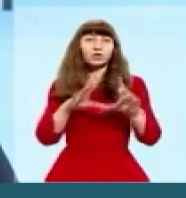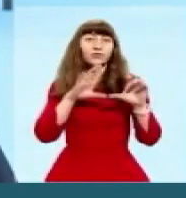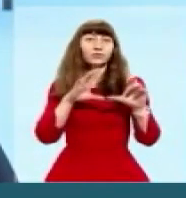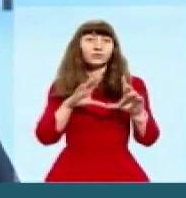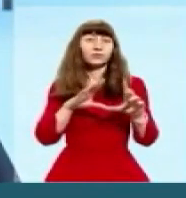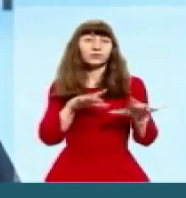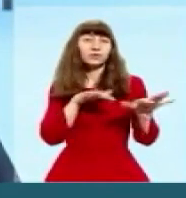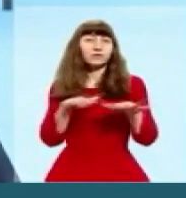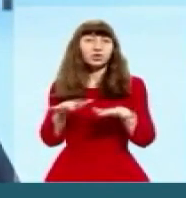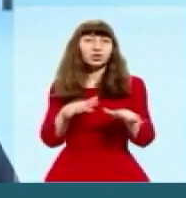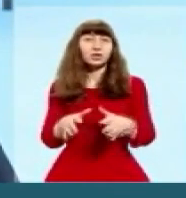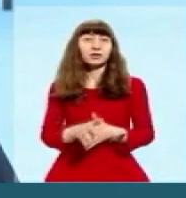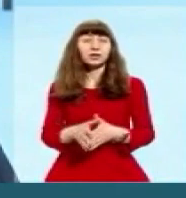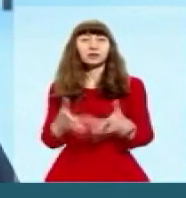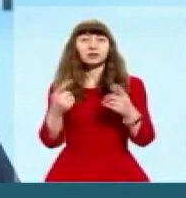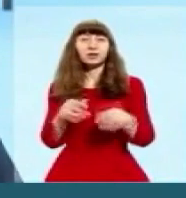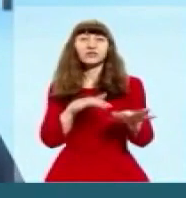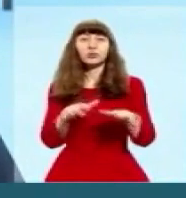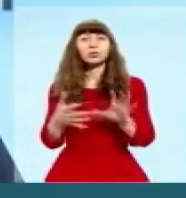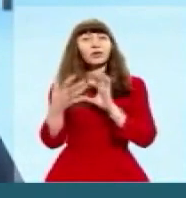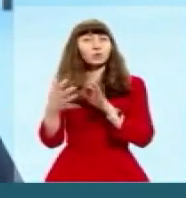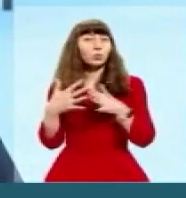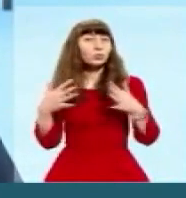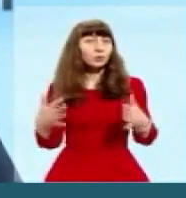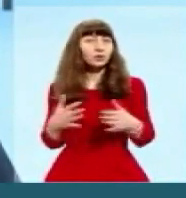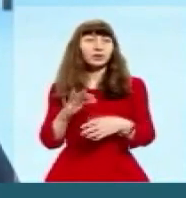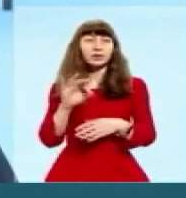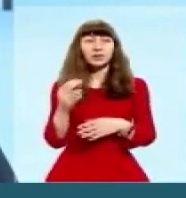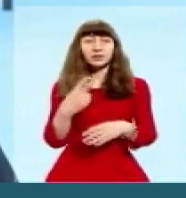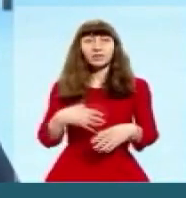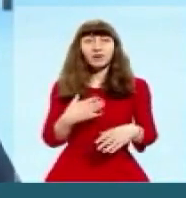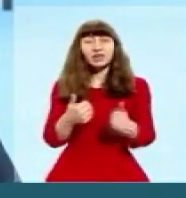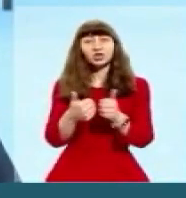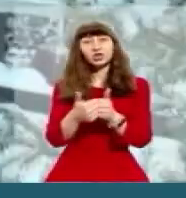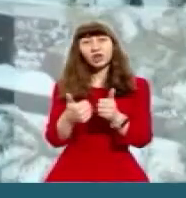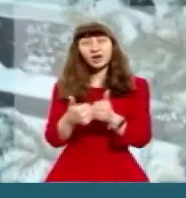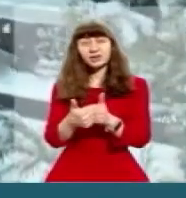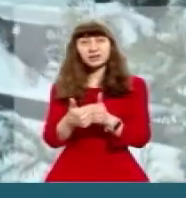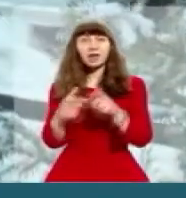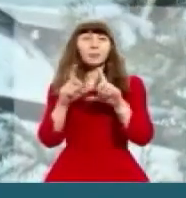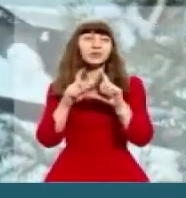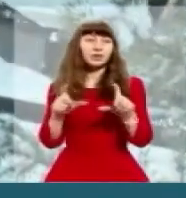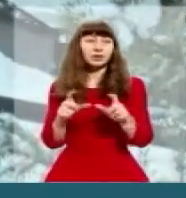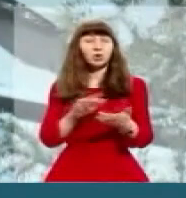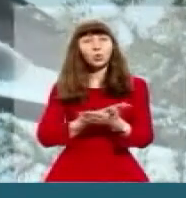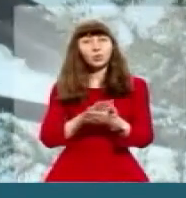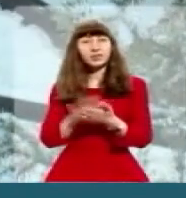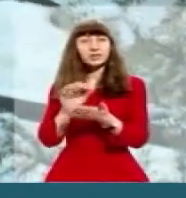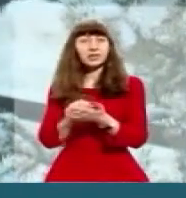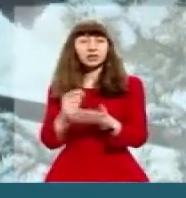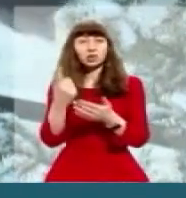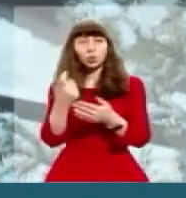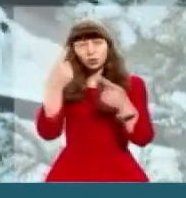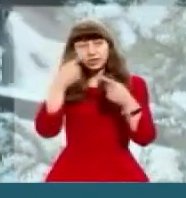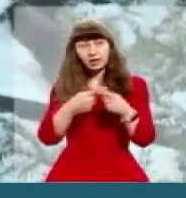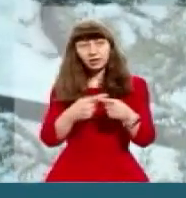предназначены для маршрутов, то есть автобусы, все, и к социально значимым объектам подъезды. Уборкой города занимается более 100 единиц